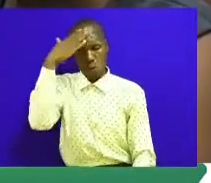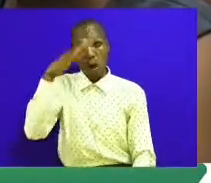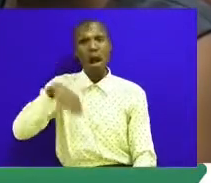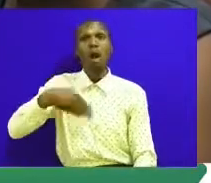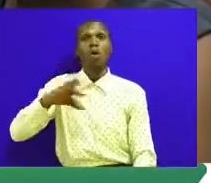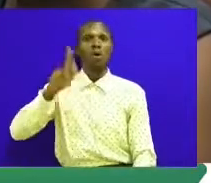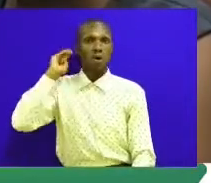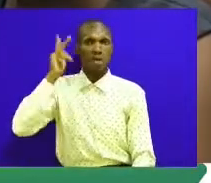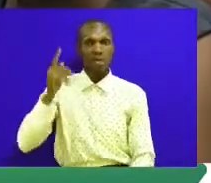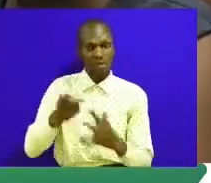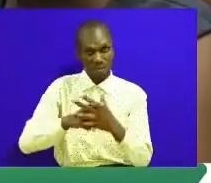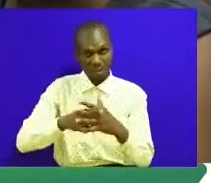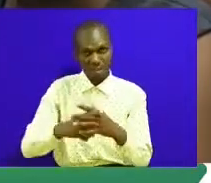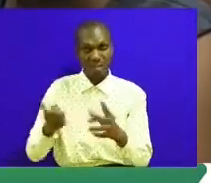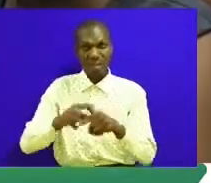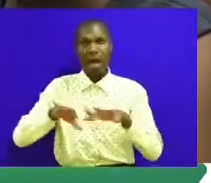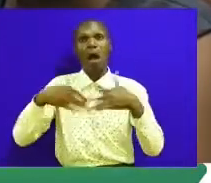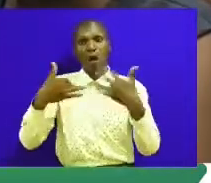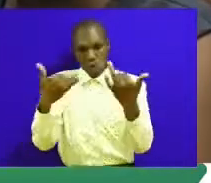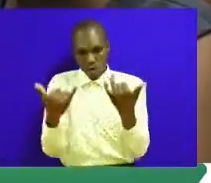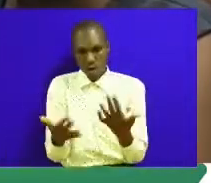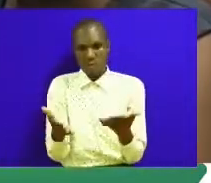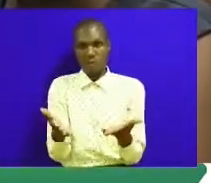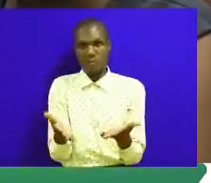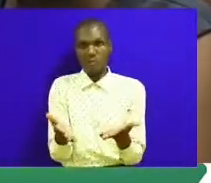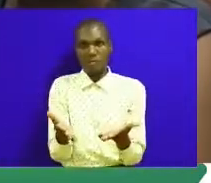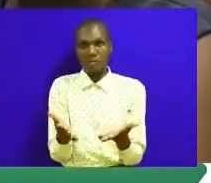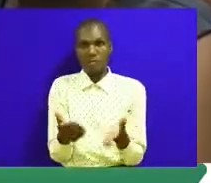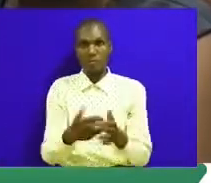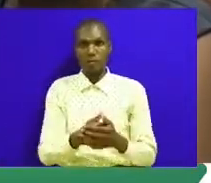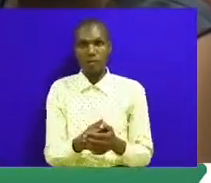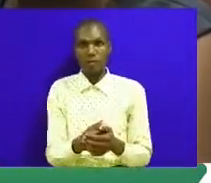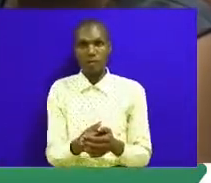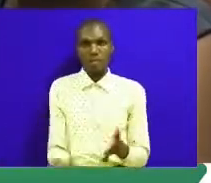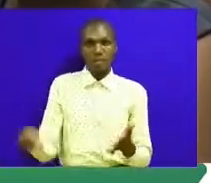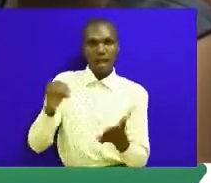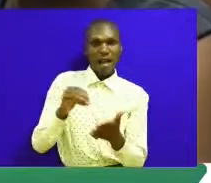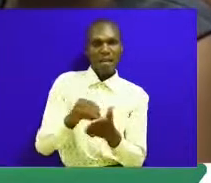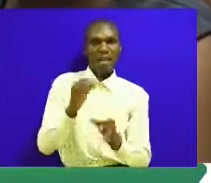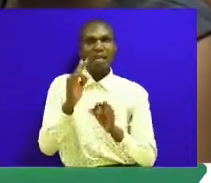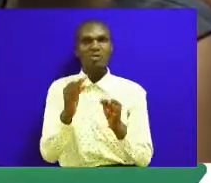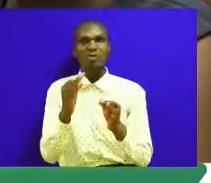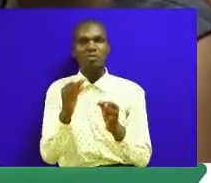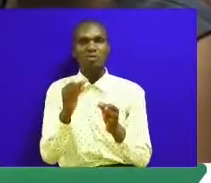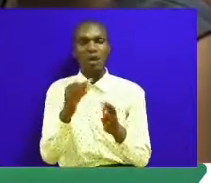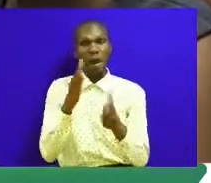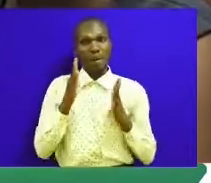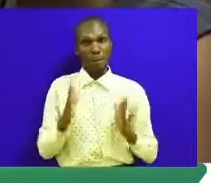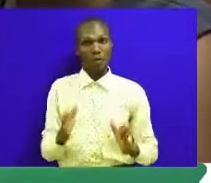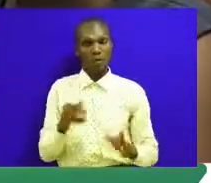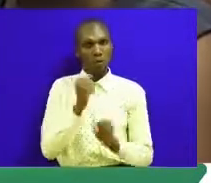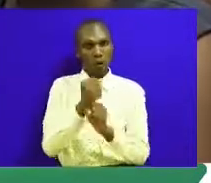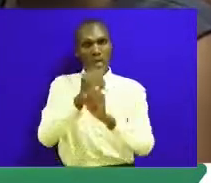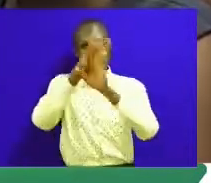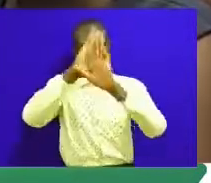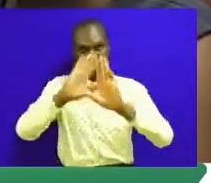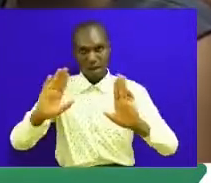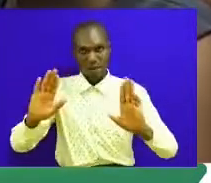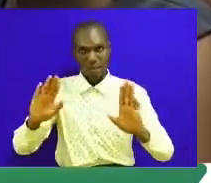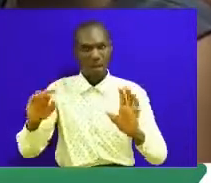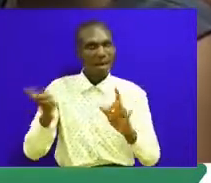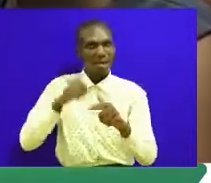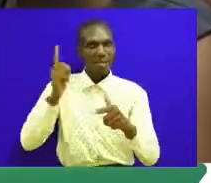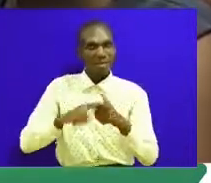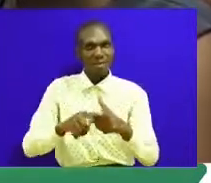muna ya ansete, muna ya ikire iga. Kande kero mondoko koro kambe ini, turuku